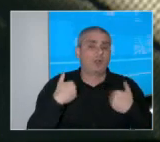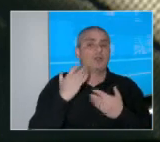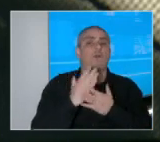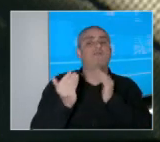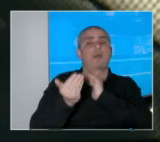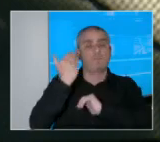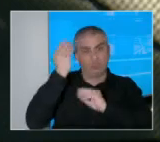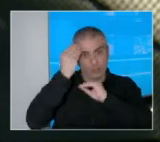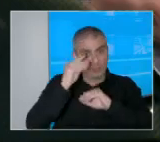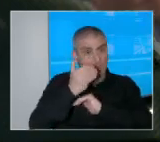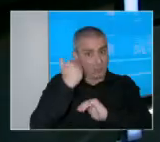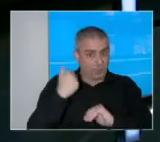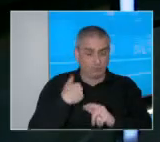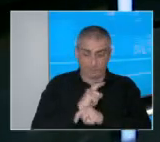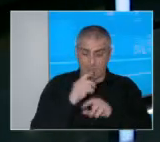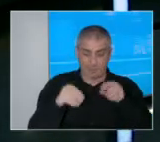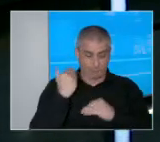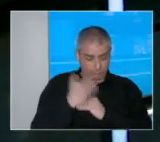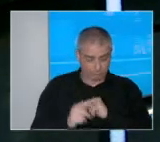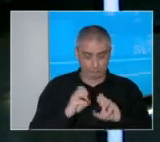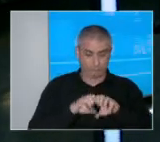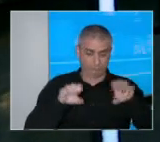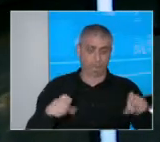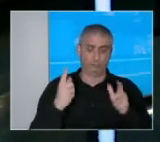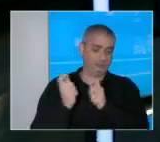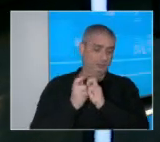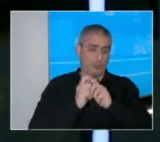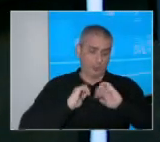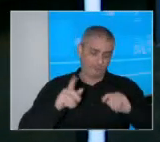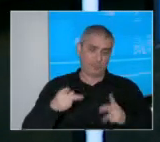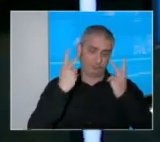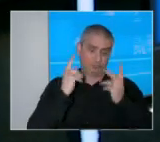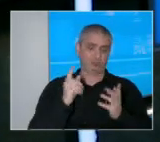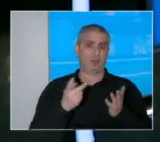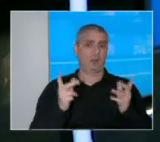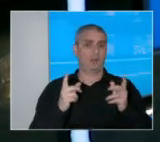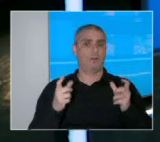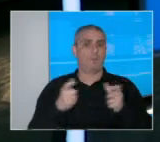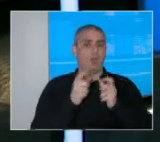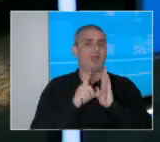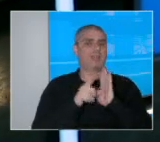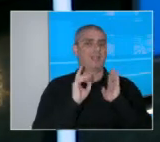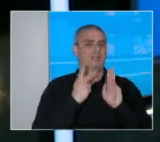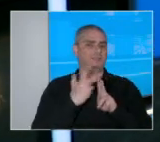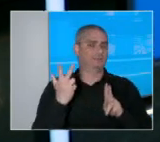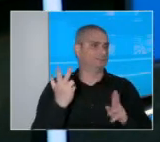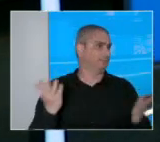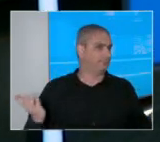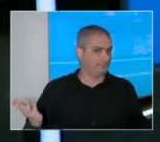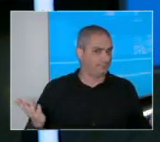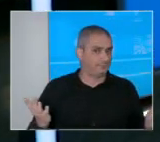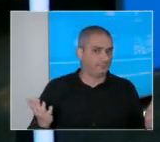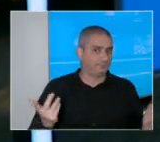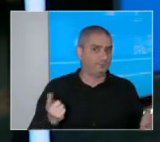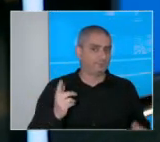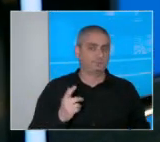מראש, הודענו מראש, שמיד אחרי הבחירות מתפלגים, פועלים כסיעות נפרדות, כי זה משמעותו של המושג. לא מחויבות חוזית, רק להסביר. לא, לא.